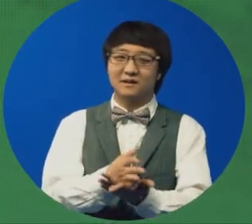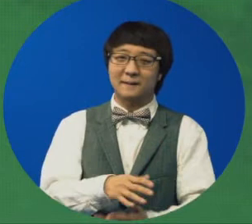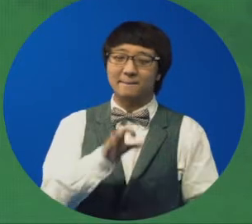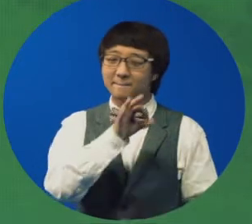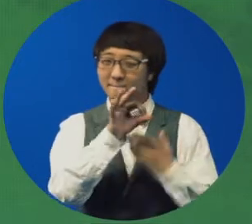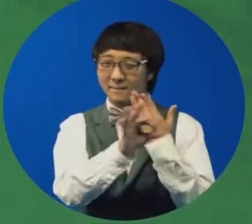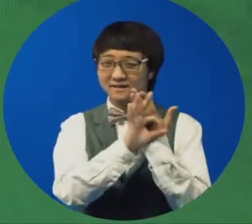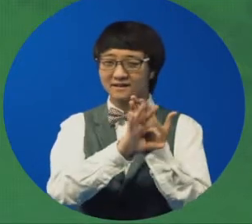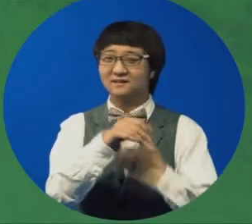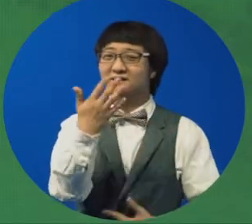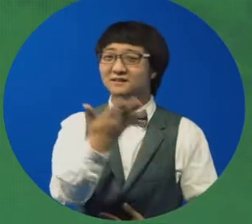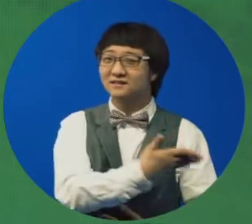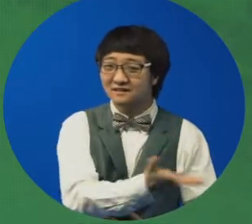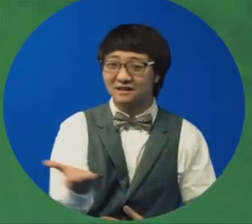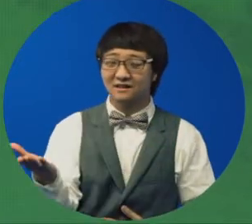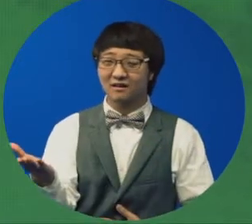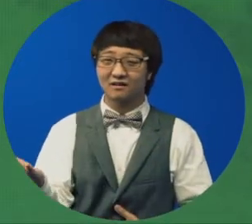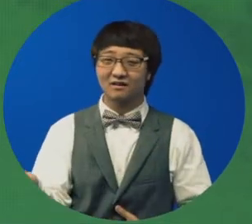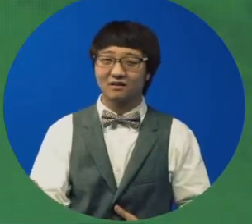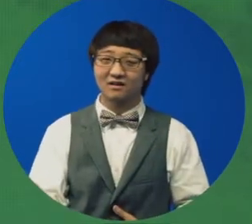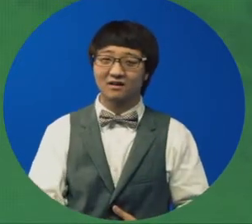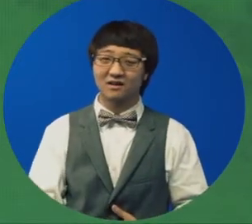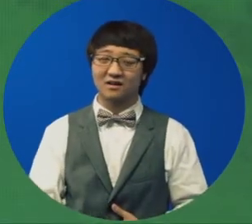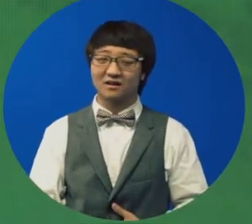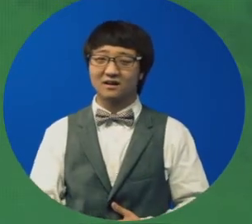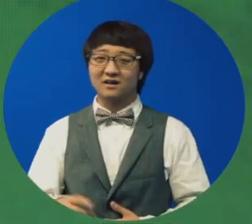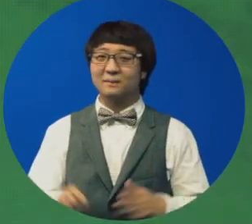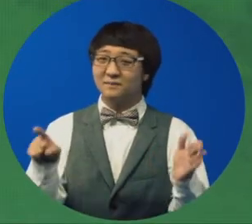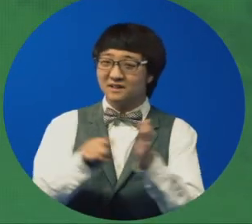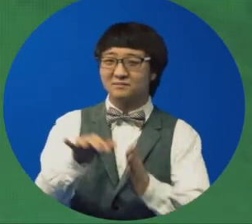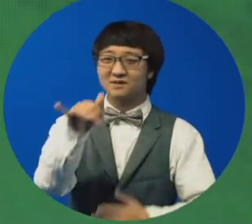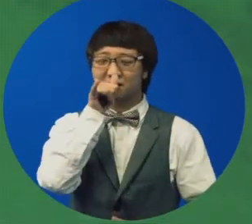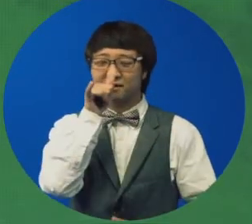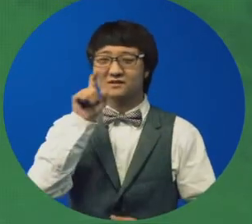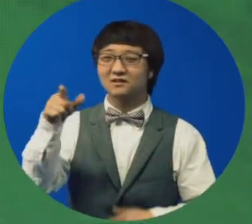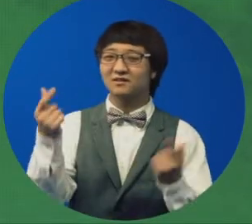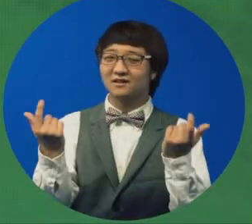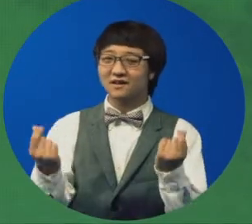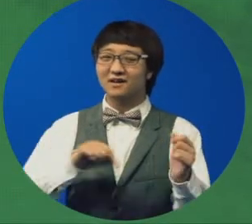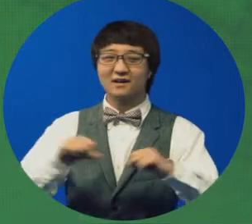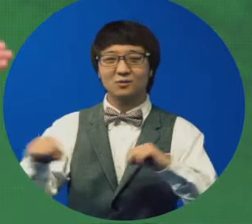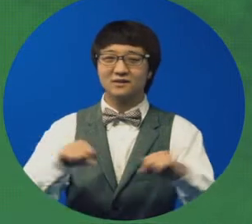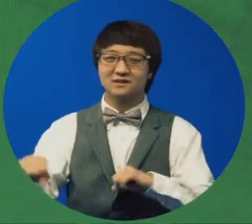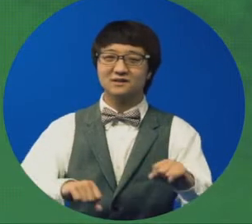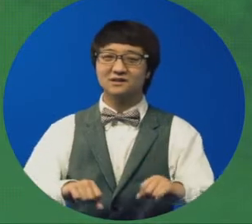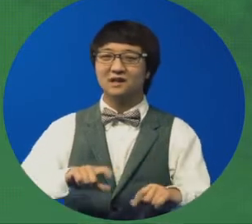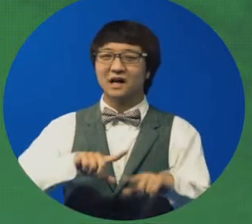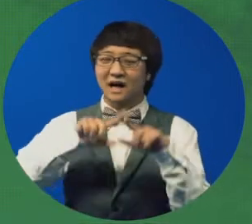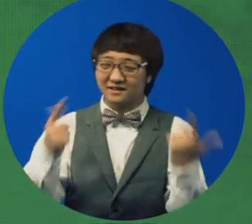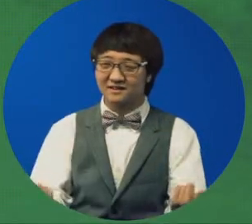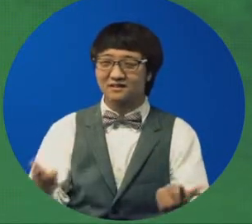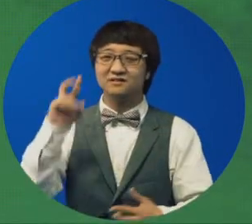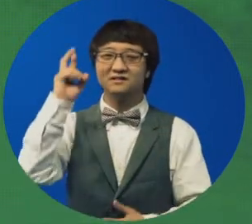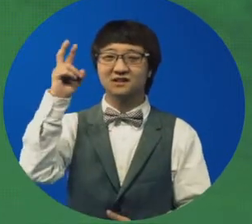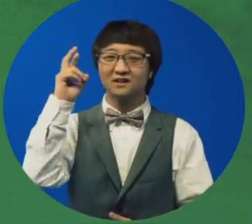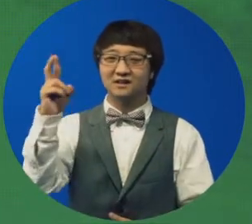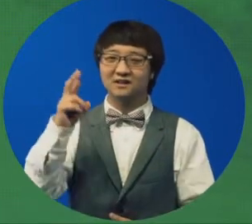정말 믿음이 있었다면 그렇게 행하지 않았을 것이다. 단지 그들은 믿음이 있는 척 했을